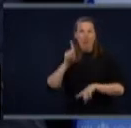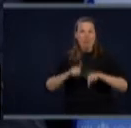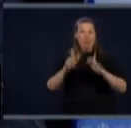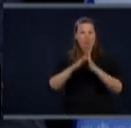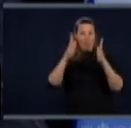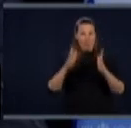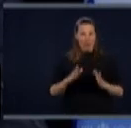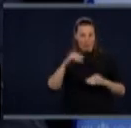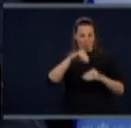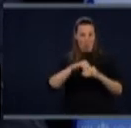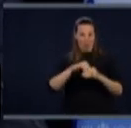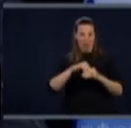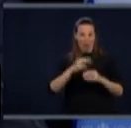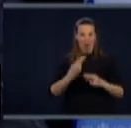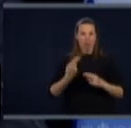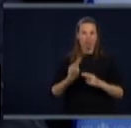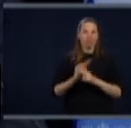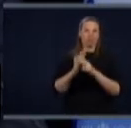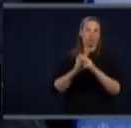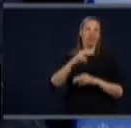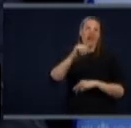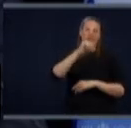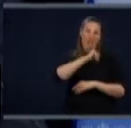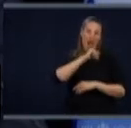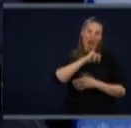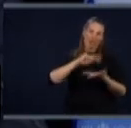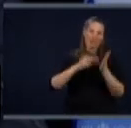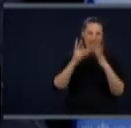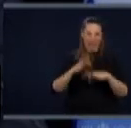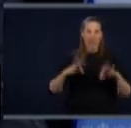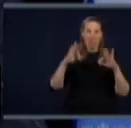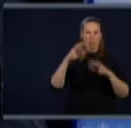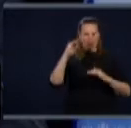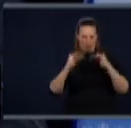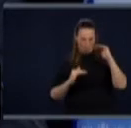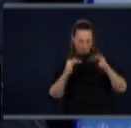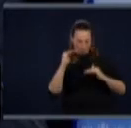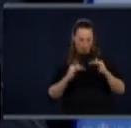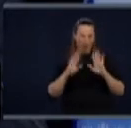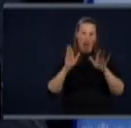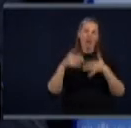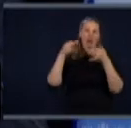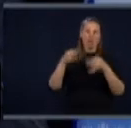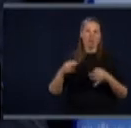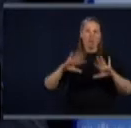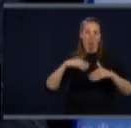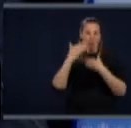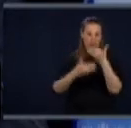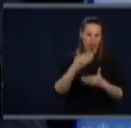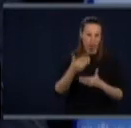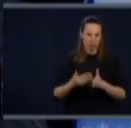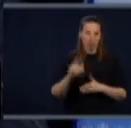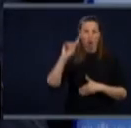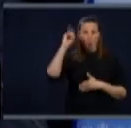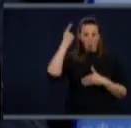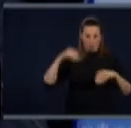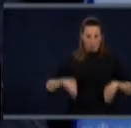pas, tout ça est pris en considération dans la balance des risques. Mais le premier ministre le sait, on